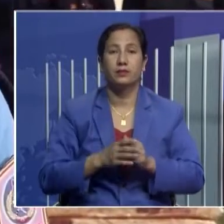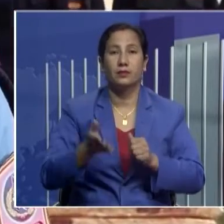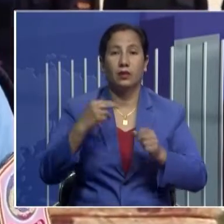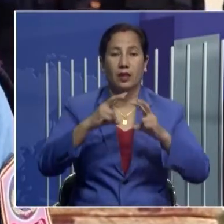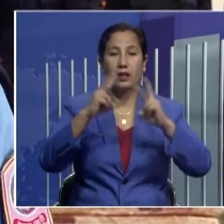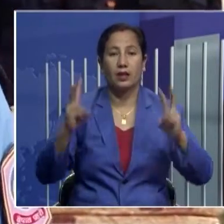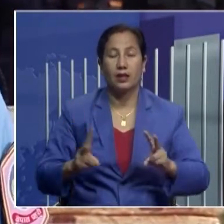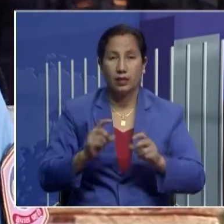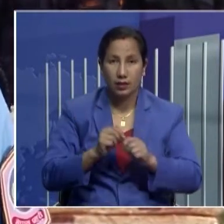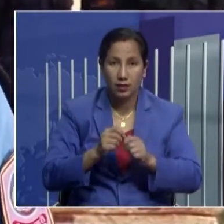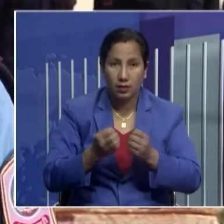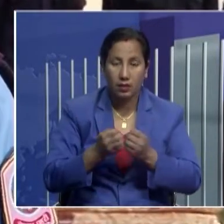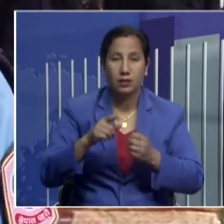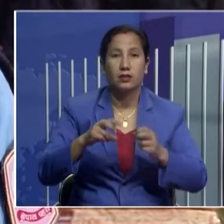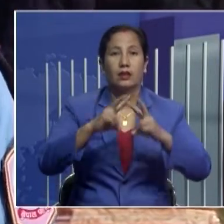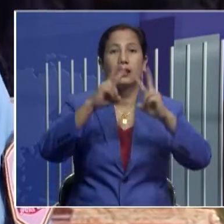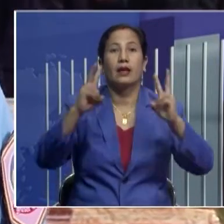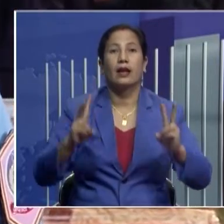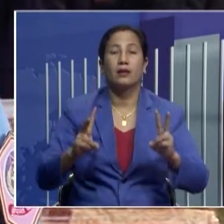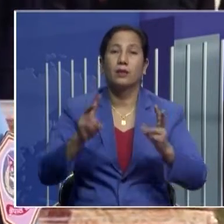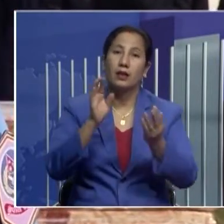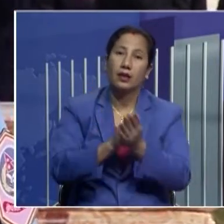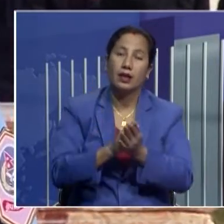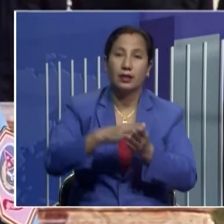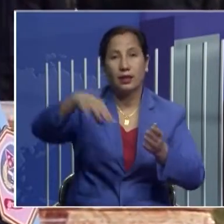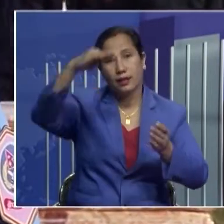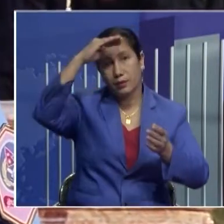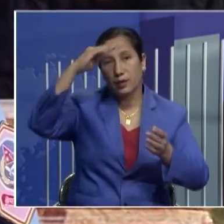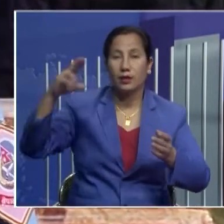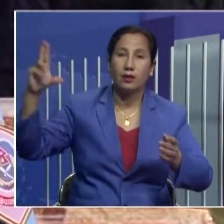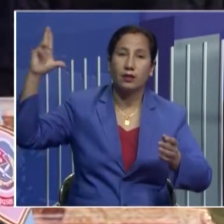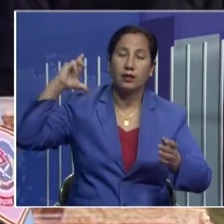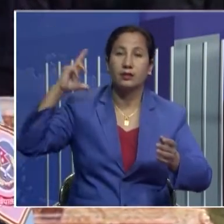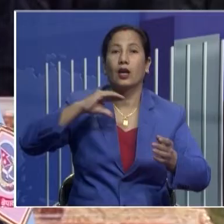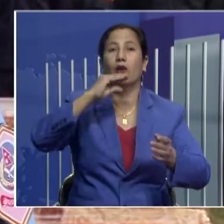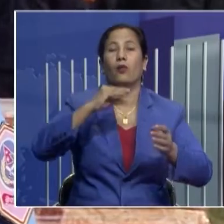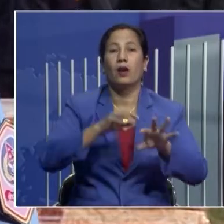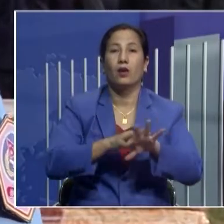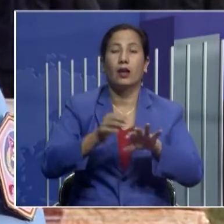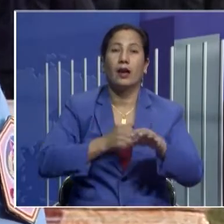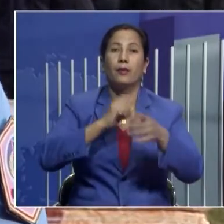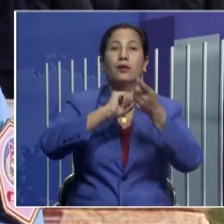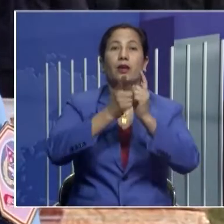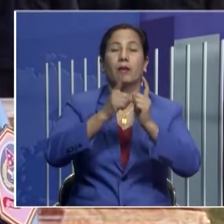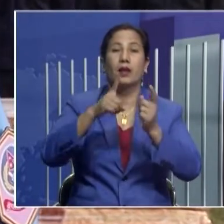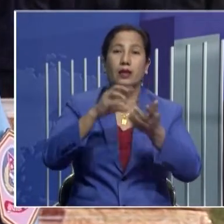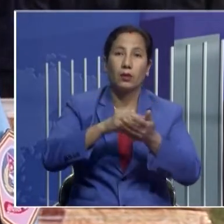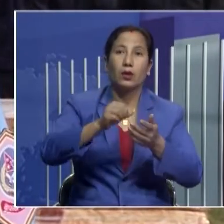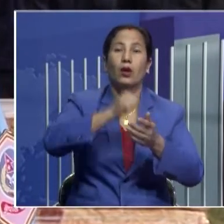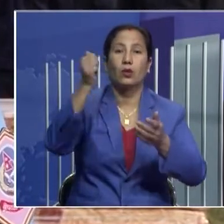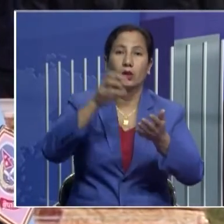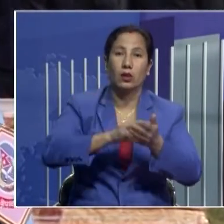खाट तयार गरिएको छ र खाटमा राख्ने कमसेकम प्रहरी हवलदार तथा जवानहरूले अब स्वर भएर एक ठाउँबाट अर्को ठाउँमा जाँदा स्वर